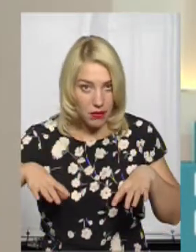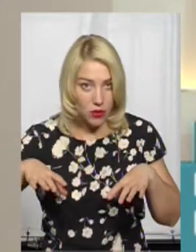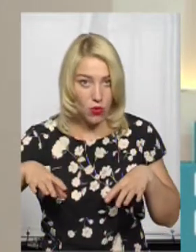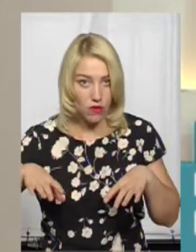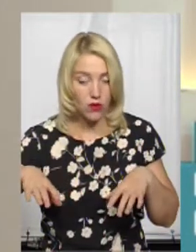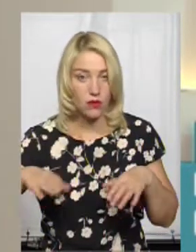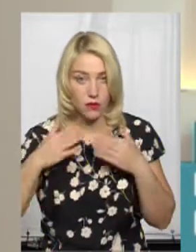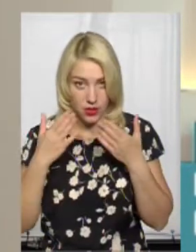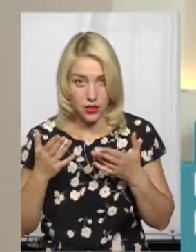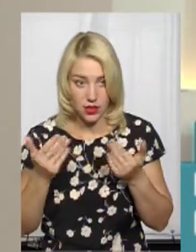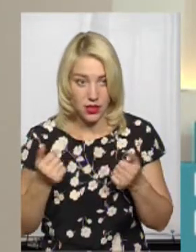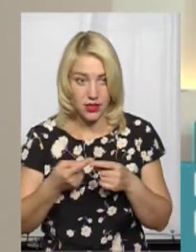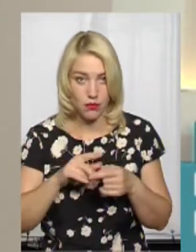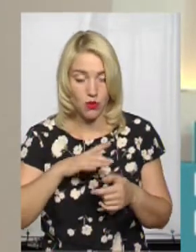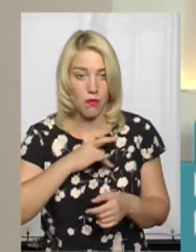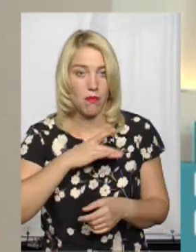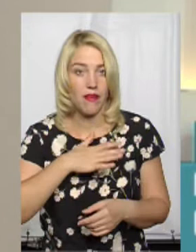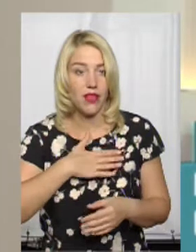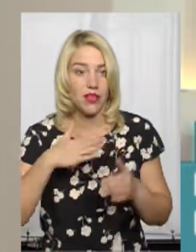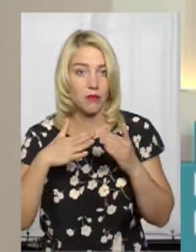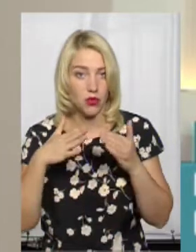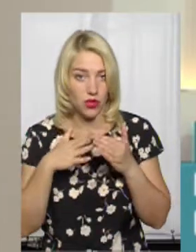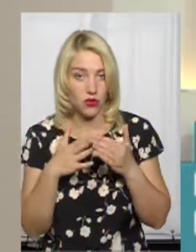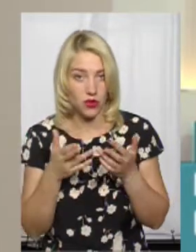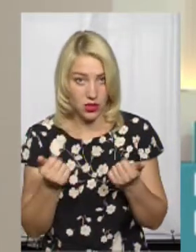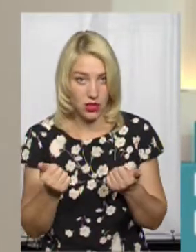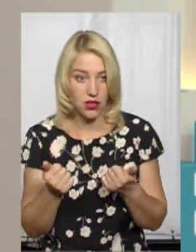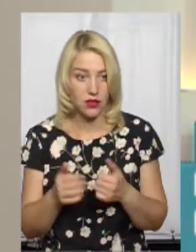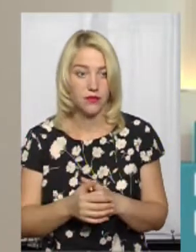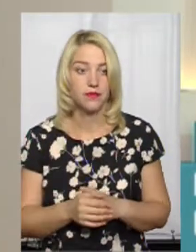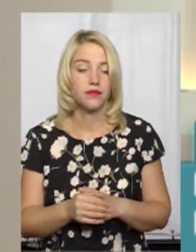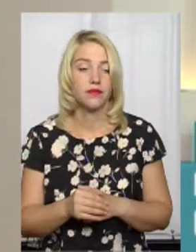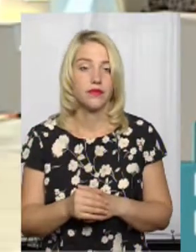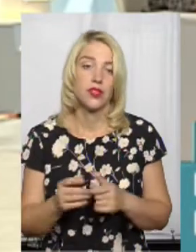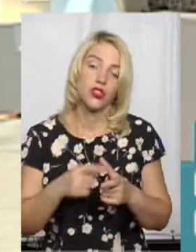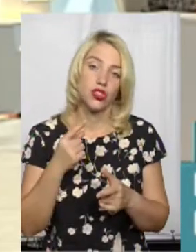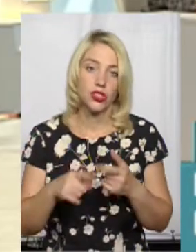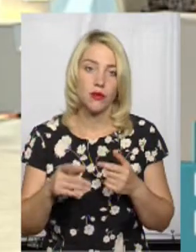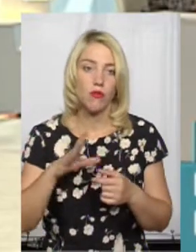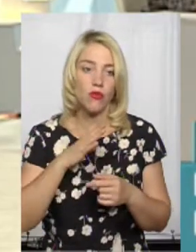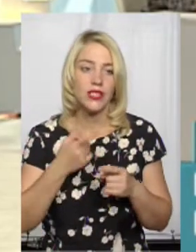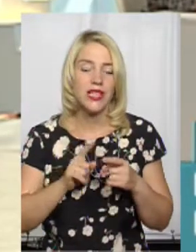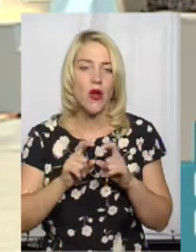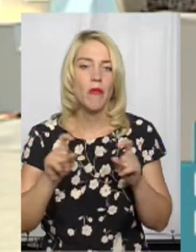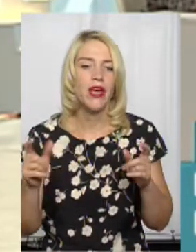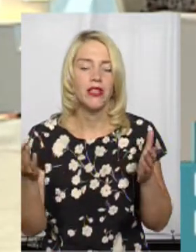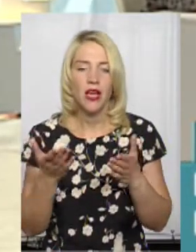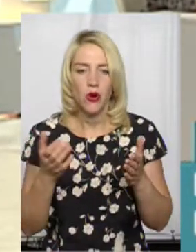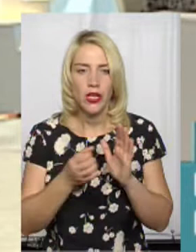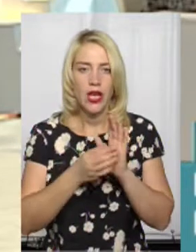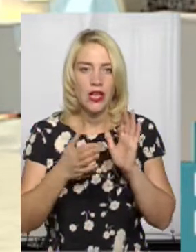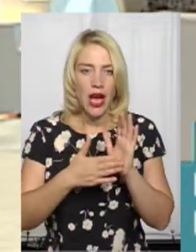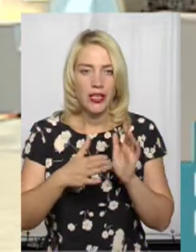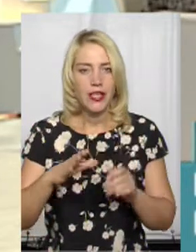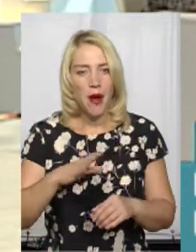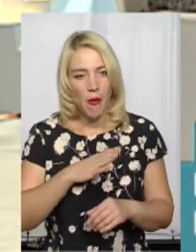виходить, бо це було на території приватного господарства. Чи був цей об'єкт якось зазначений?